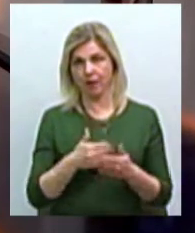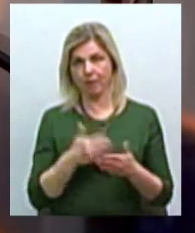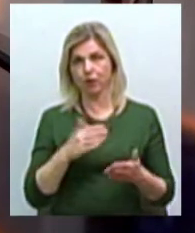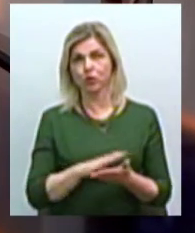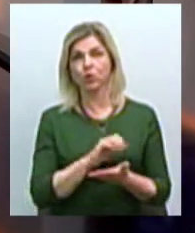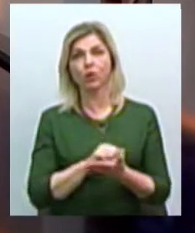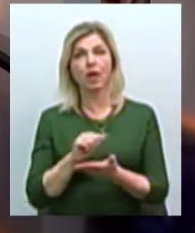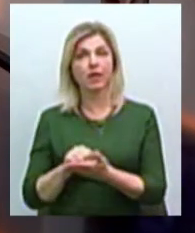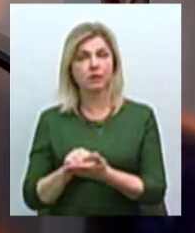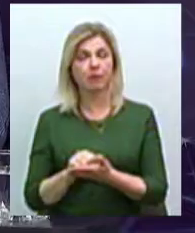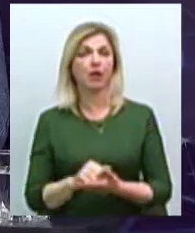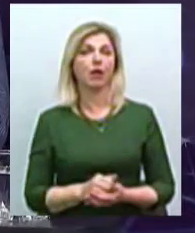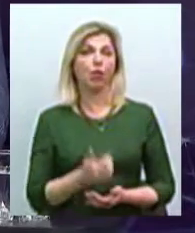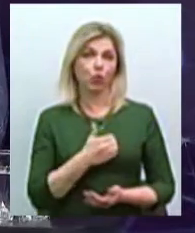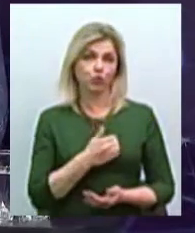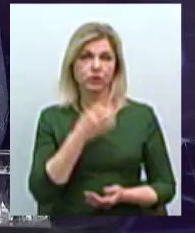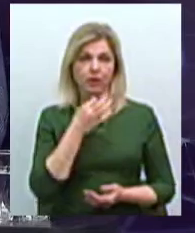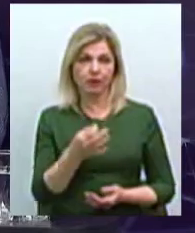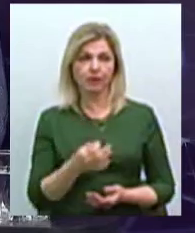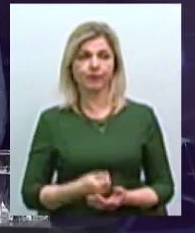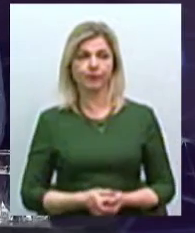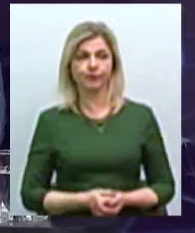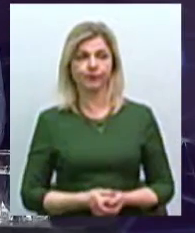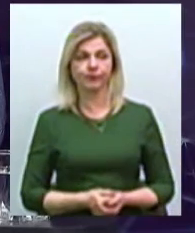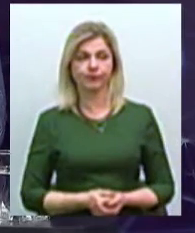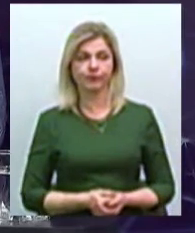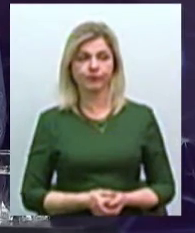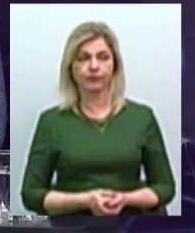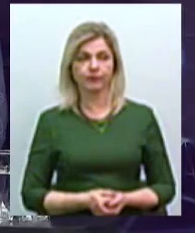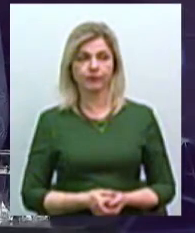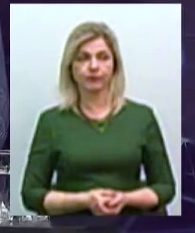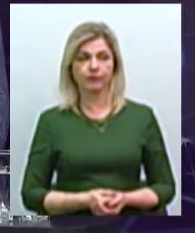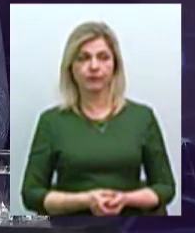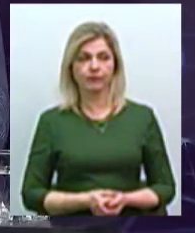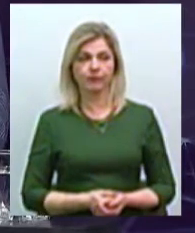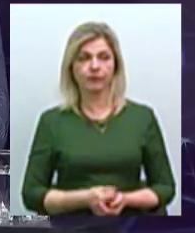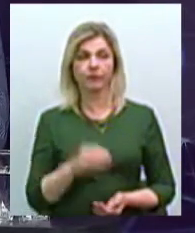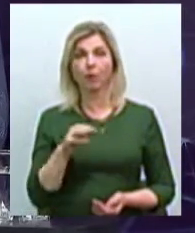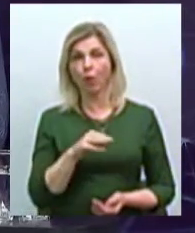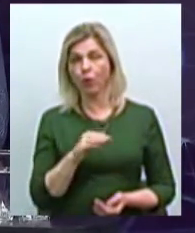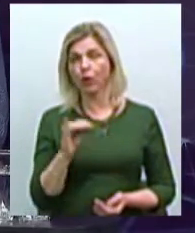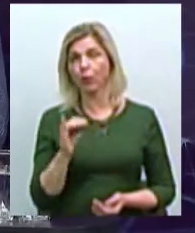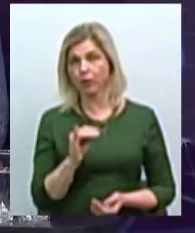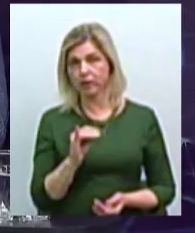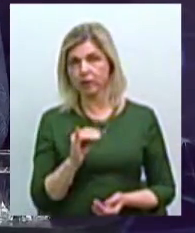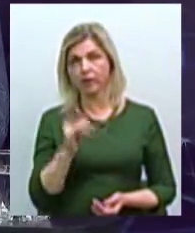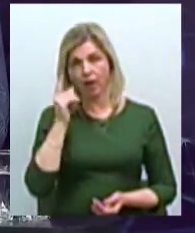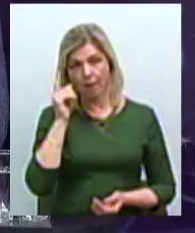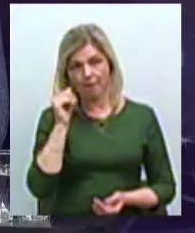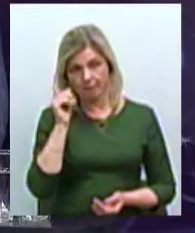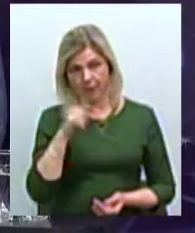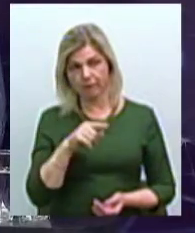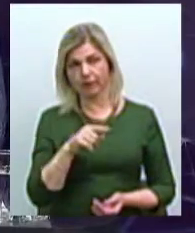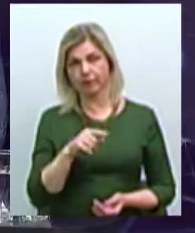журналістом. Проте хочу сказати, що Микола Юрійович, він